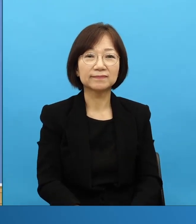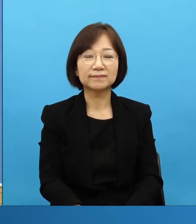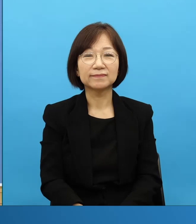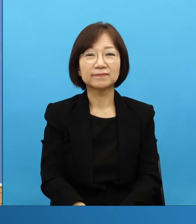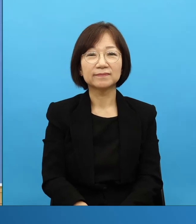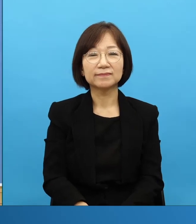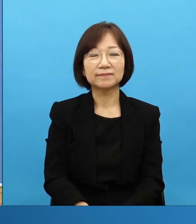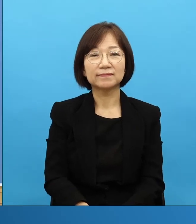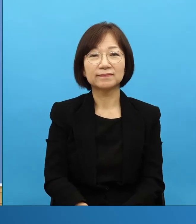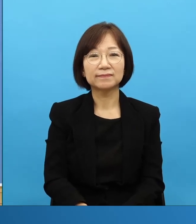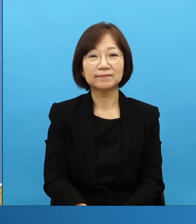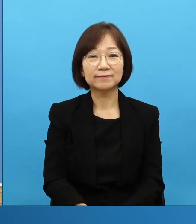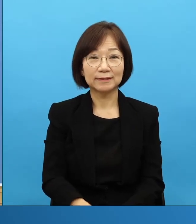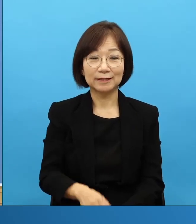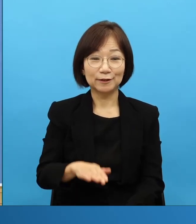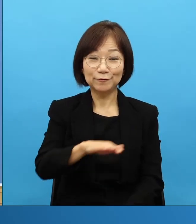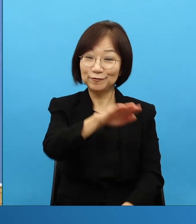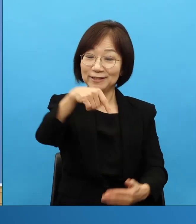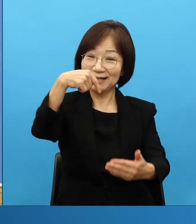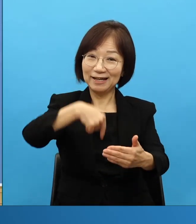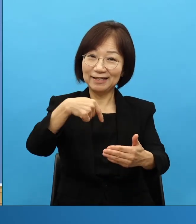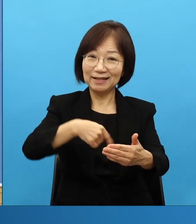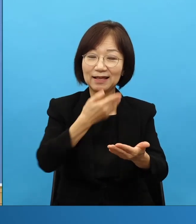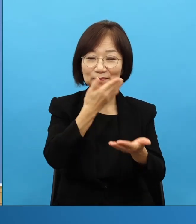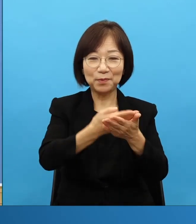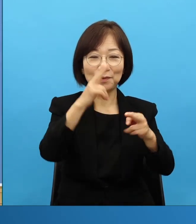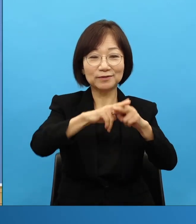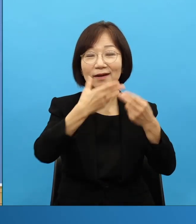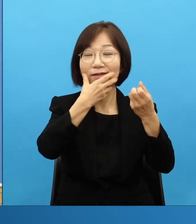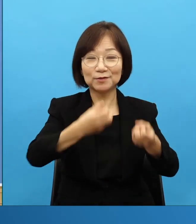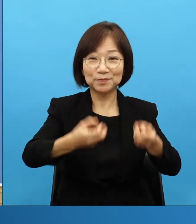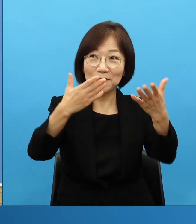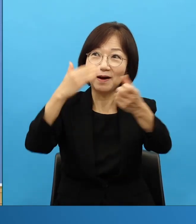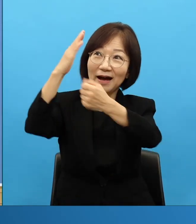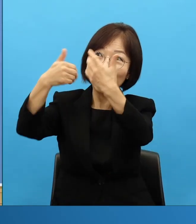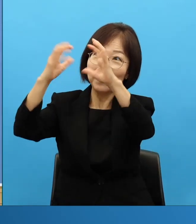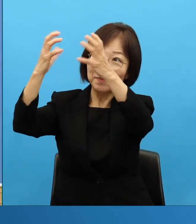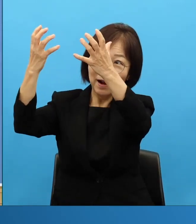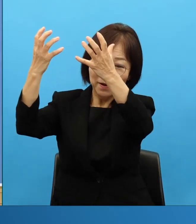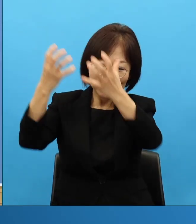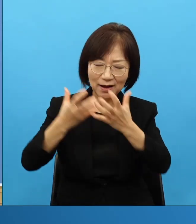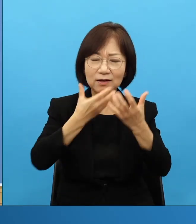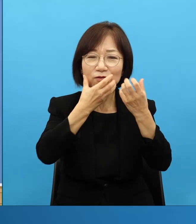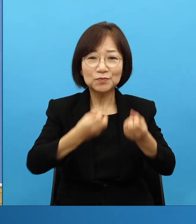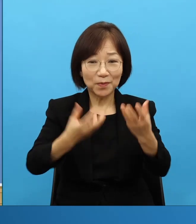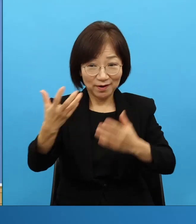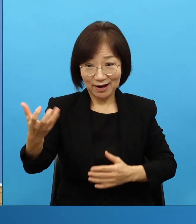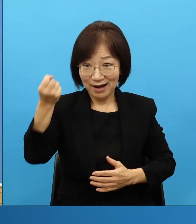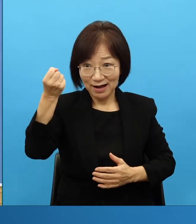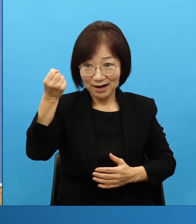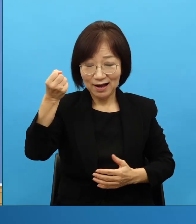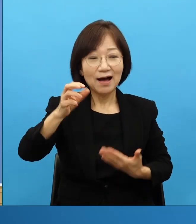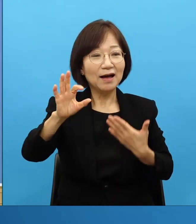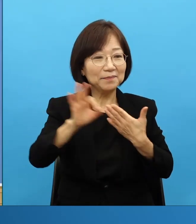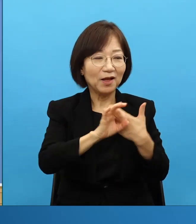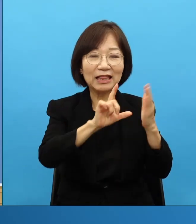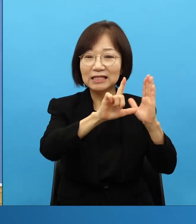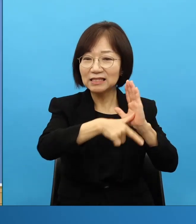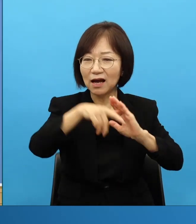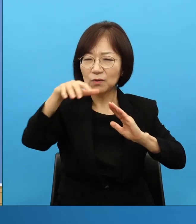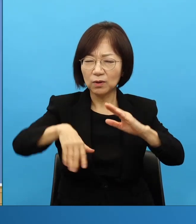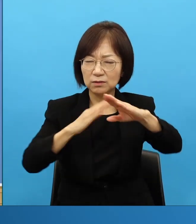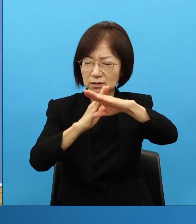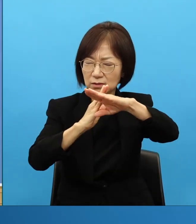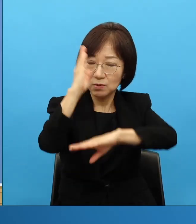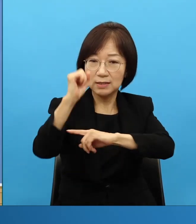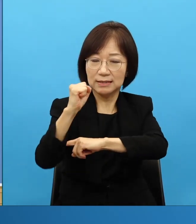이 보좌의 축복, 하나님의 나라 임하는 축복을 누리게 되면 시공간 초월한 하나님의 역사가 나옵니다. When you receive and enjoy the